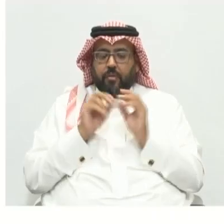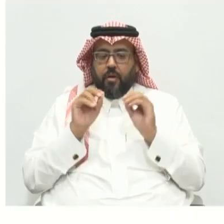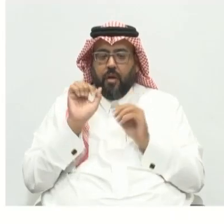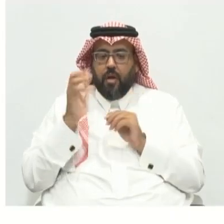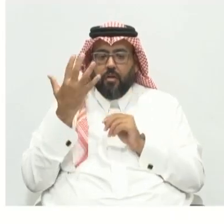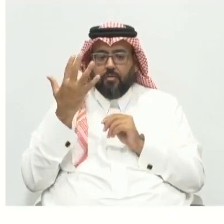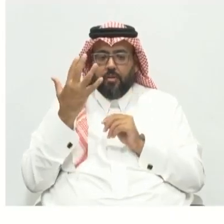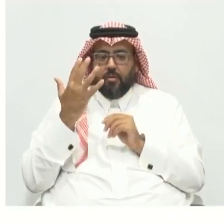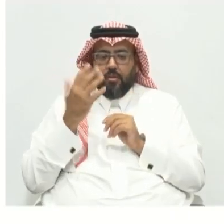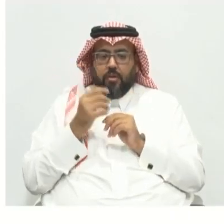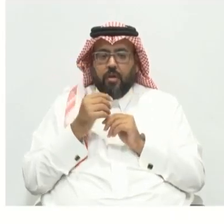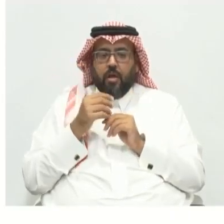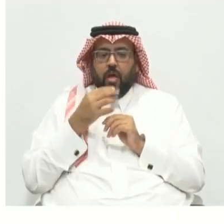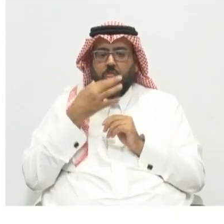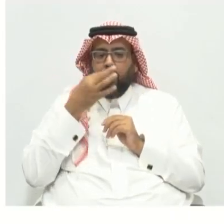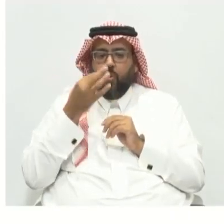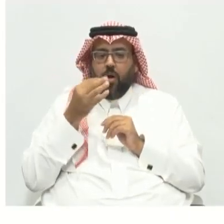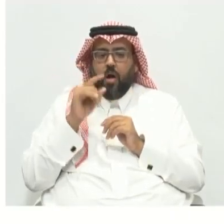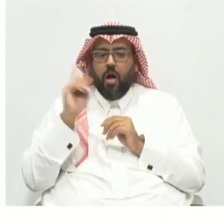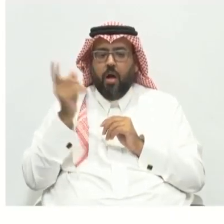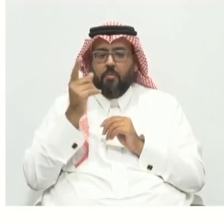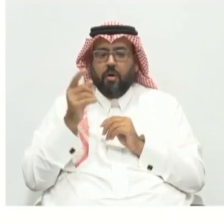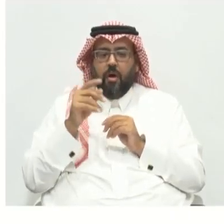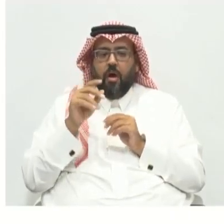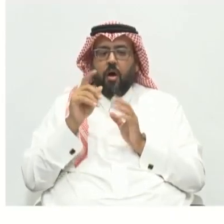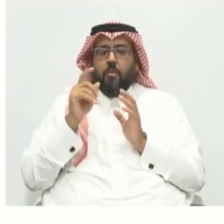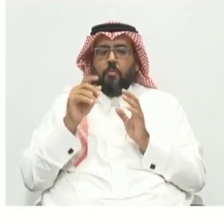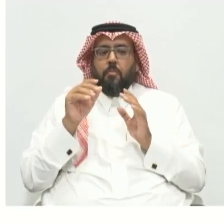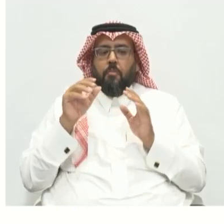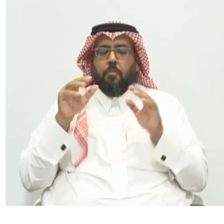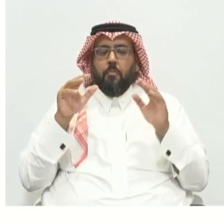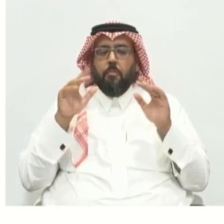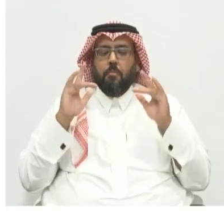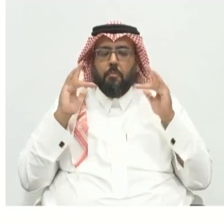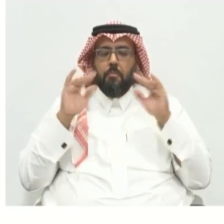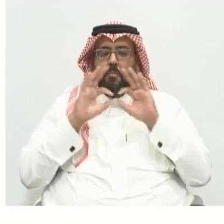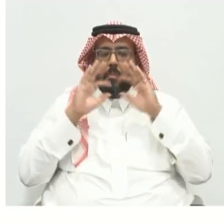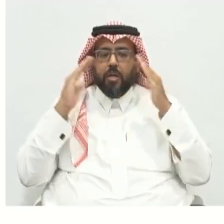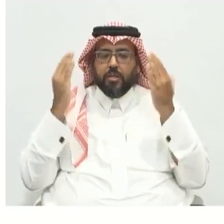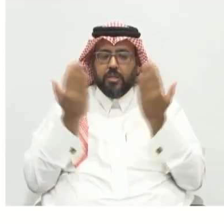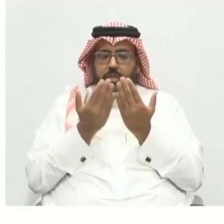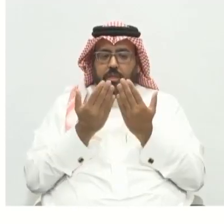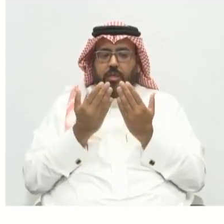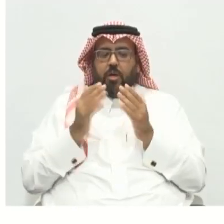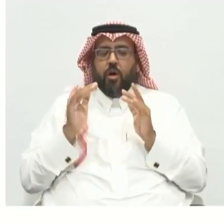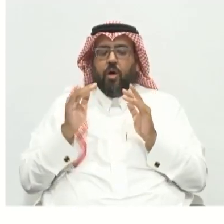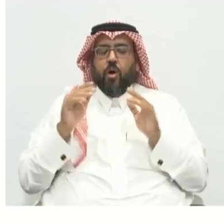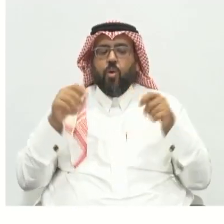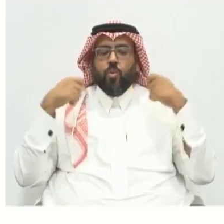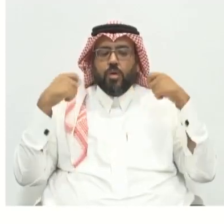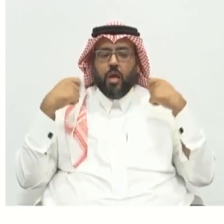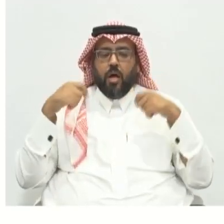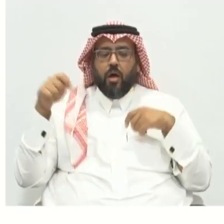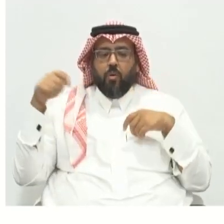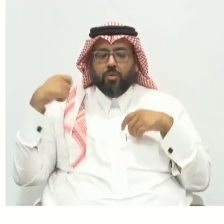الخامسه من لائحه المحافظه على الذوق العام الصادر بقرار مجلس الوزراء رقم 444 عام 1440 عن الهجره على